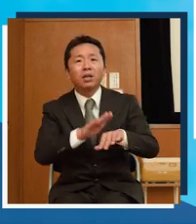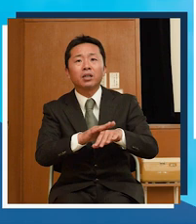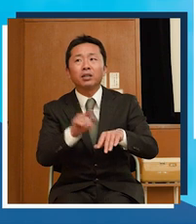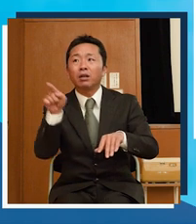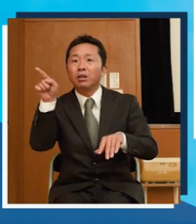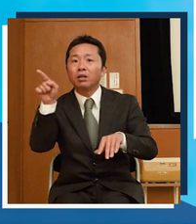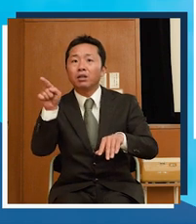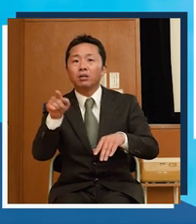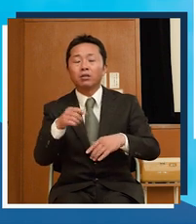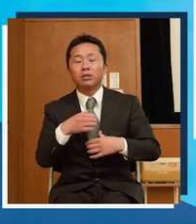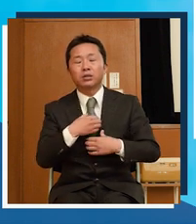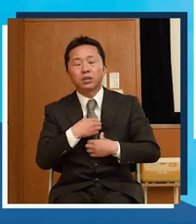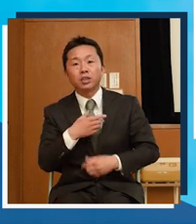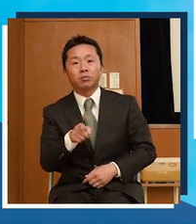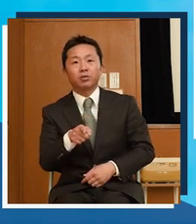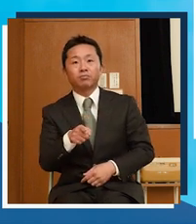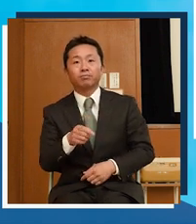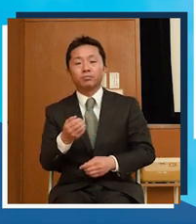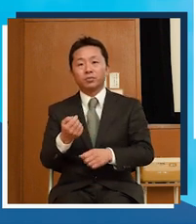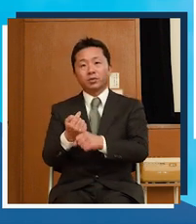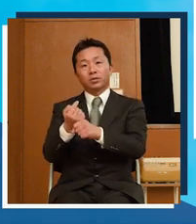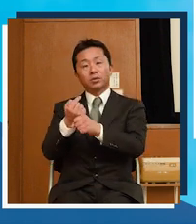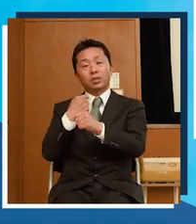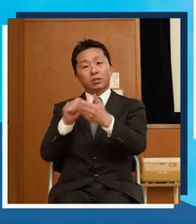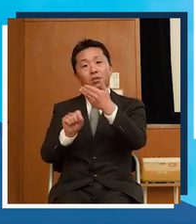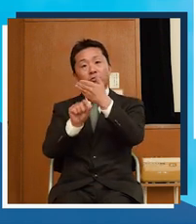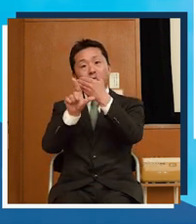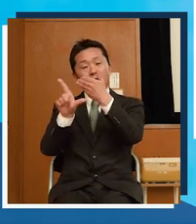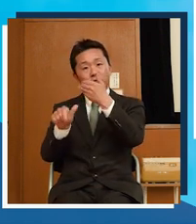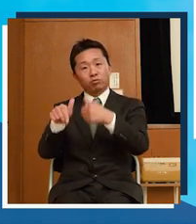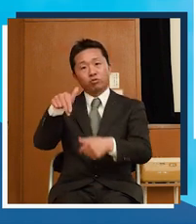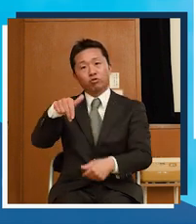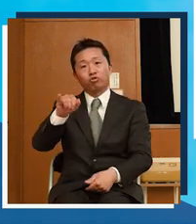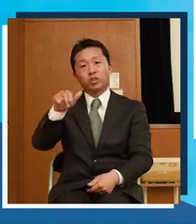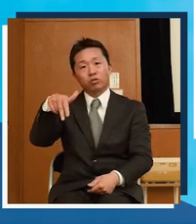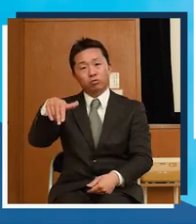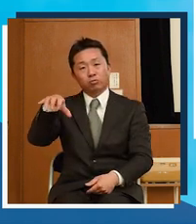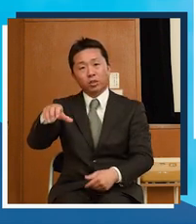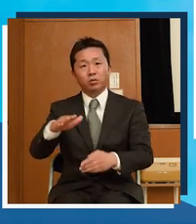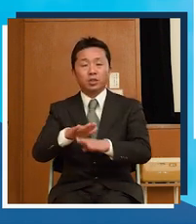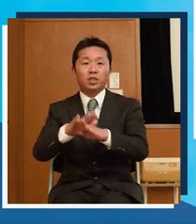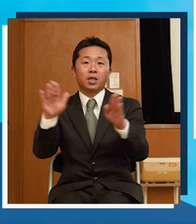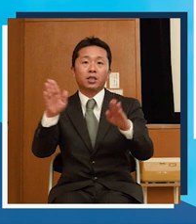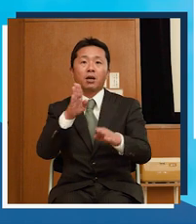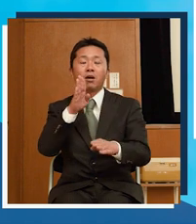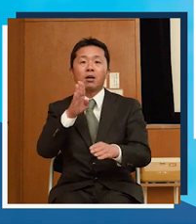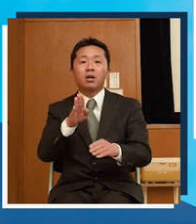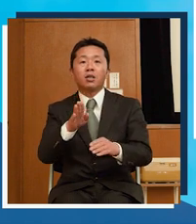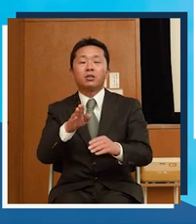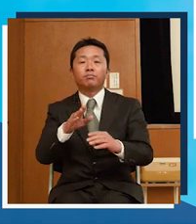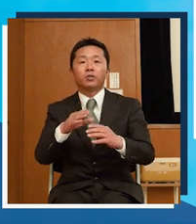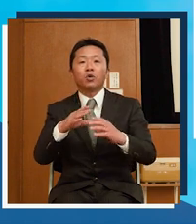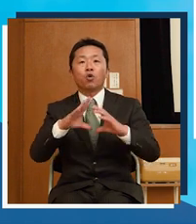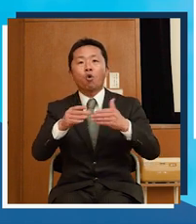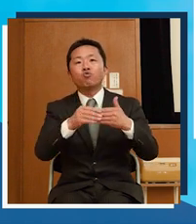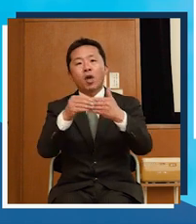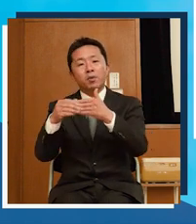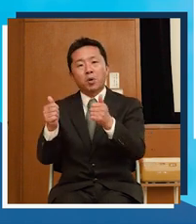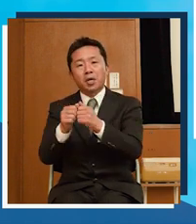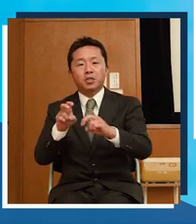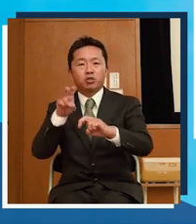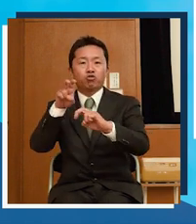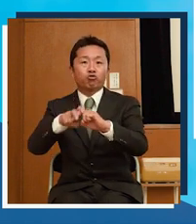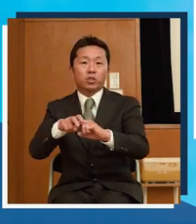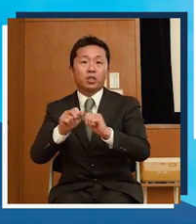ます昨年9月スイスジュネーブで開催された国連人権理事会の本会議に出席し沖縄に米軍